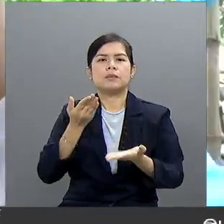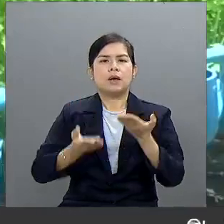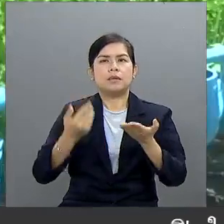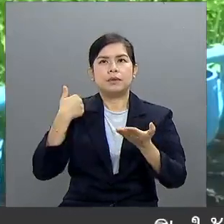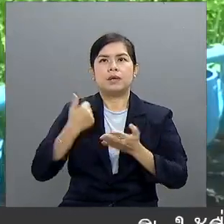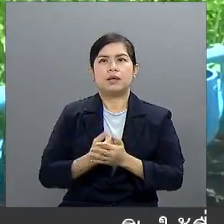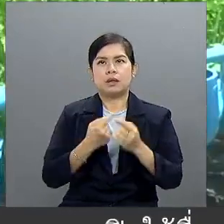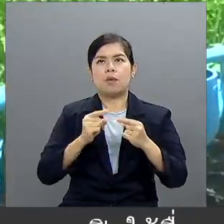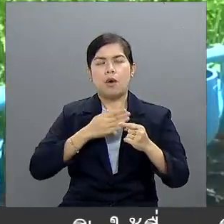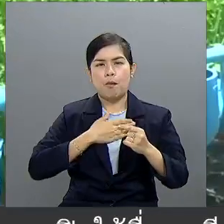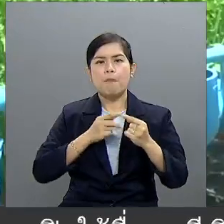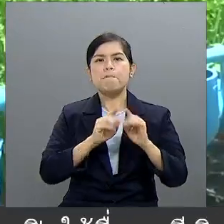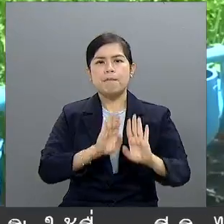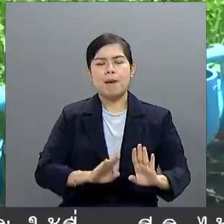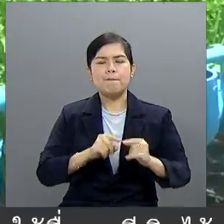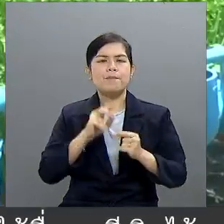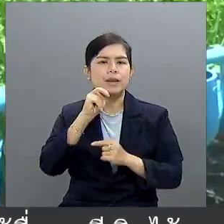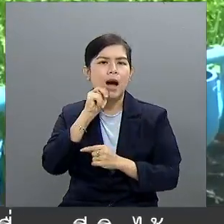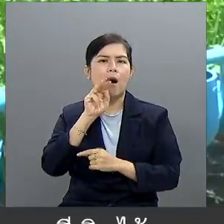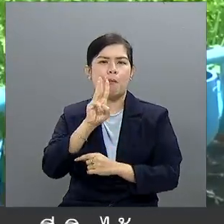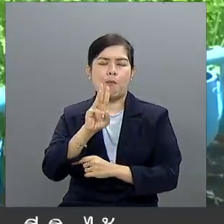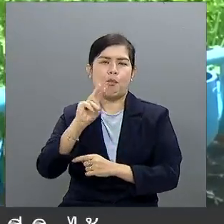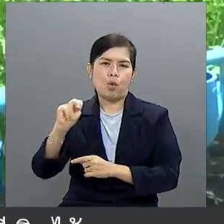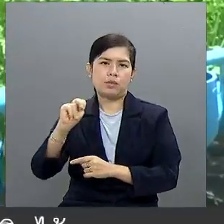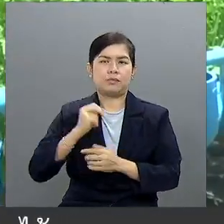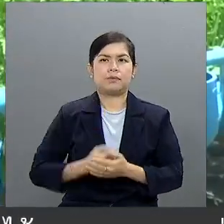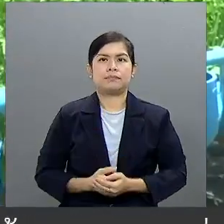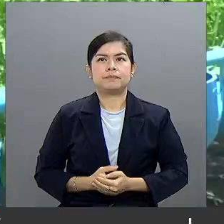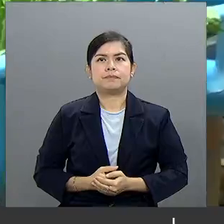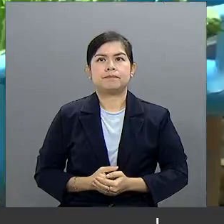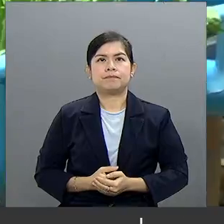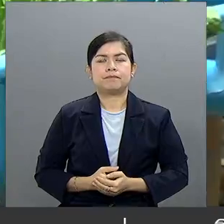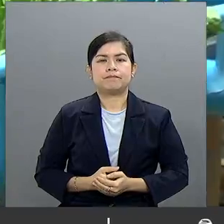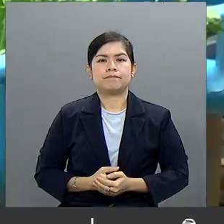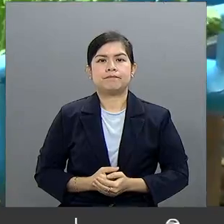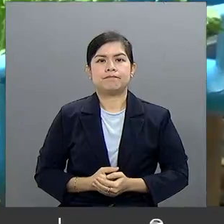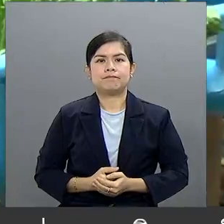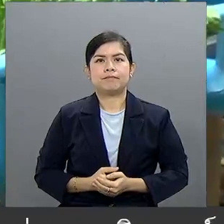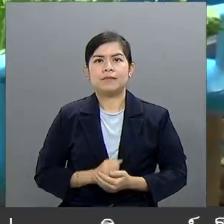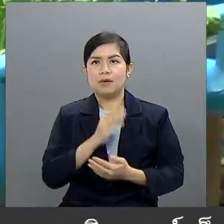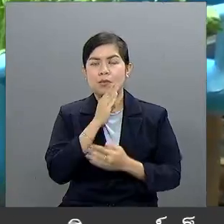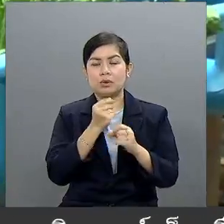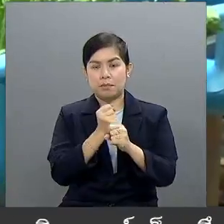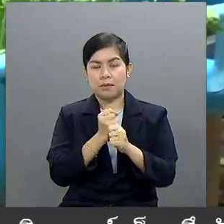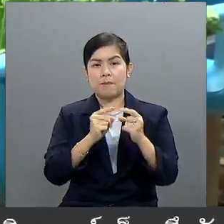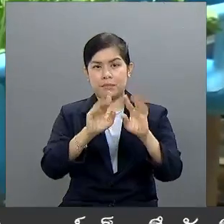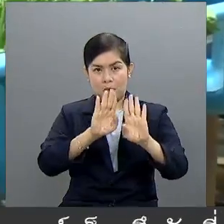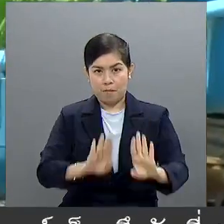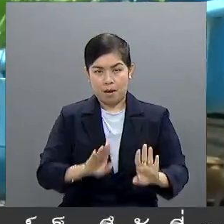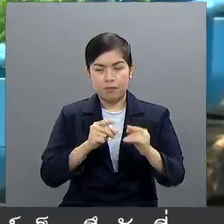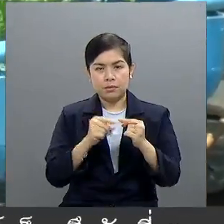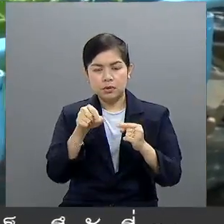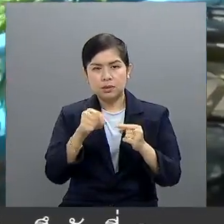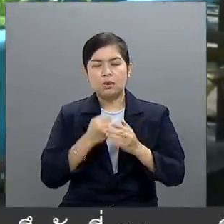นครับ นี่เห็นไหมผมบอกแล้วมันยังต้องขาดเนี่ยถ้าเกิดว่าทำแบบครบวงจรนะทำเป็นแบบแปลง